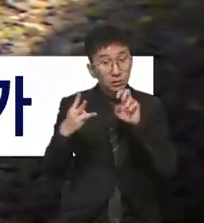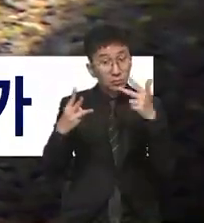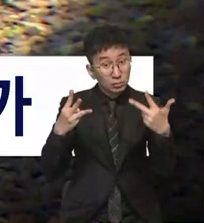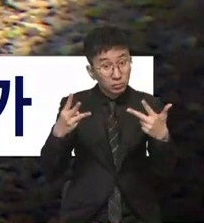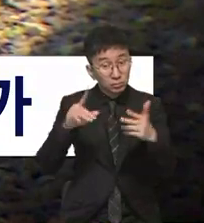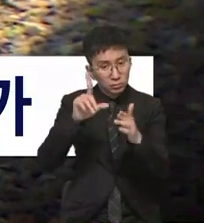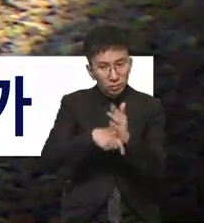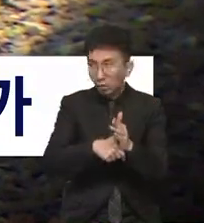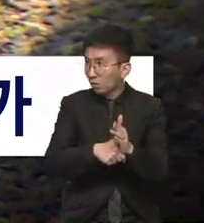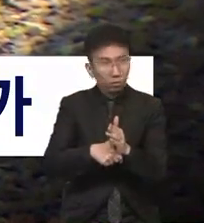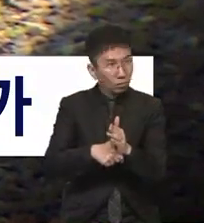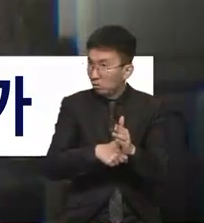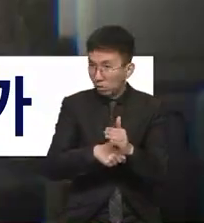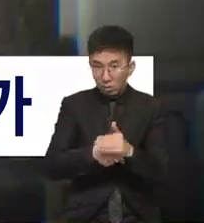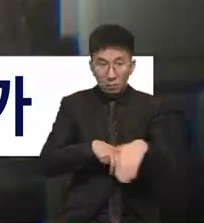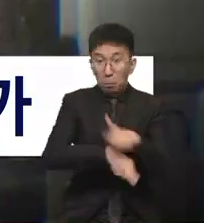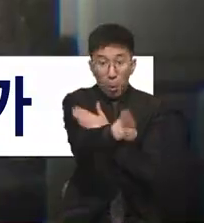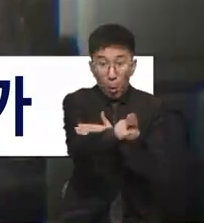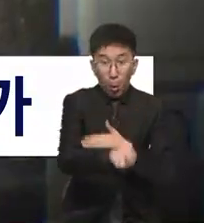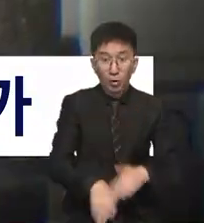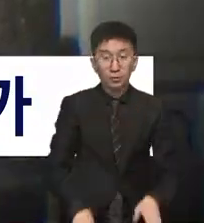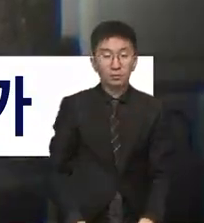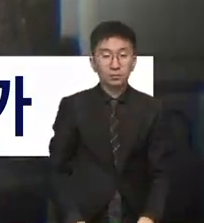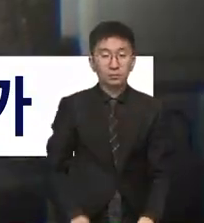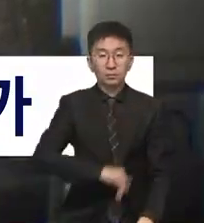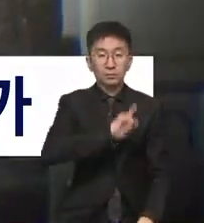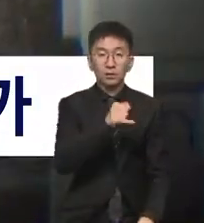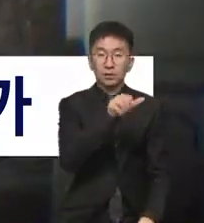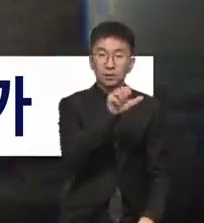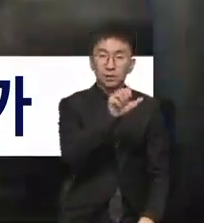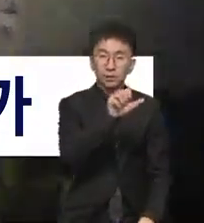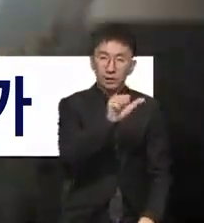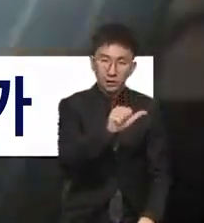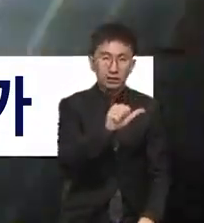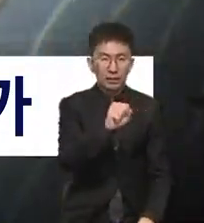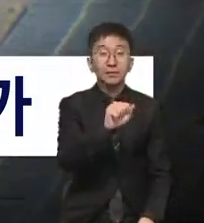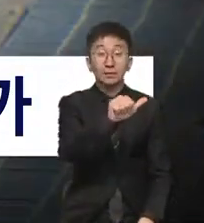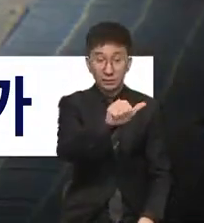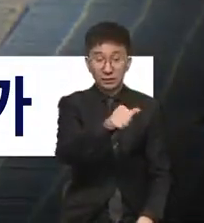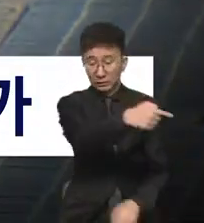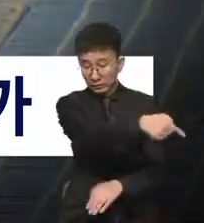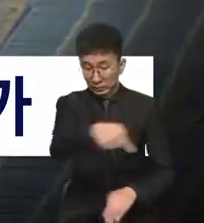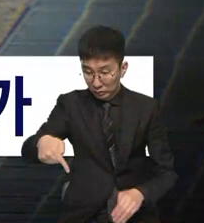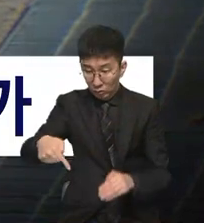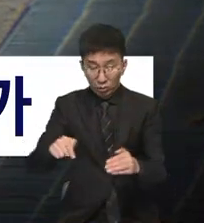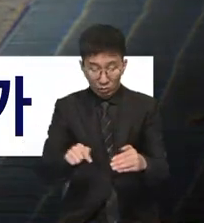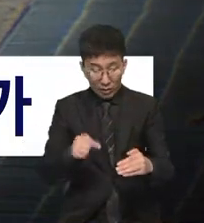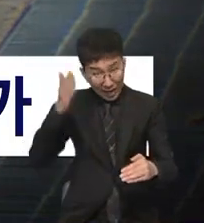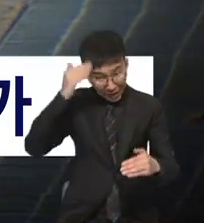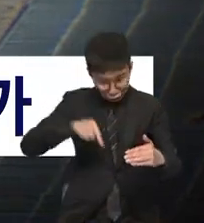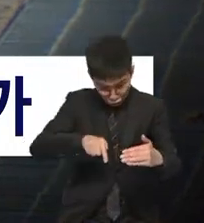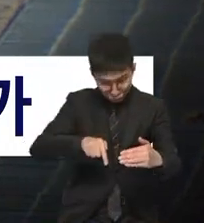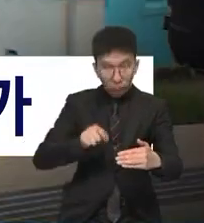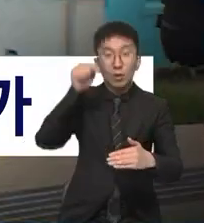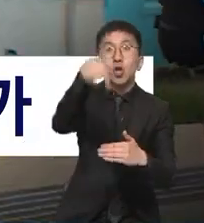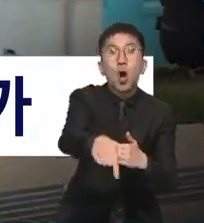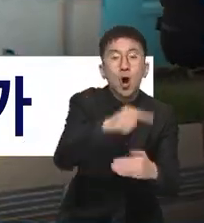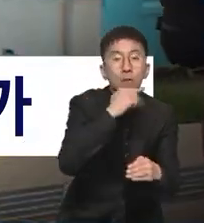명이 이상 행동을 했습니다. JSA 내 군사분계선 MDL을 넘어 북한군 구역으로 들어간